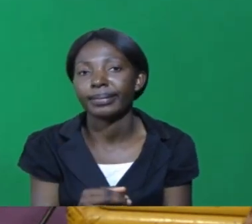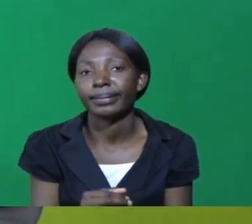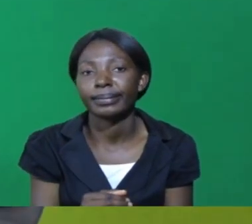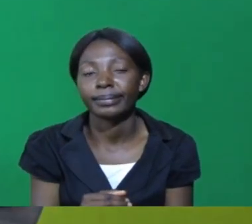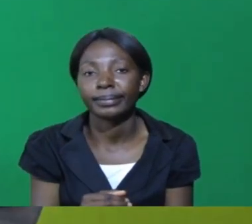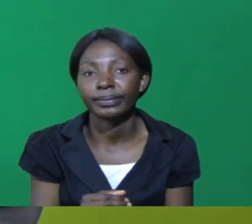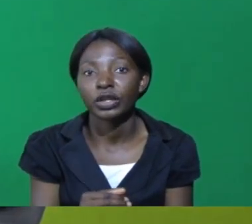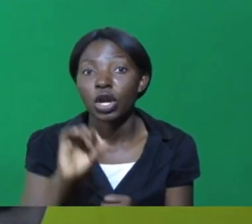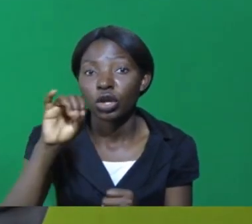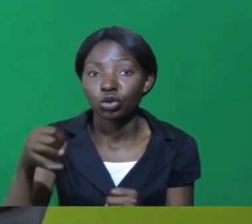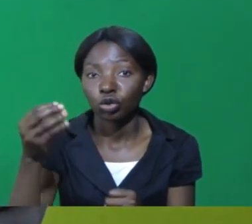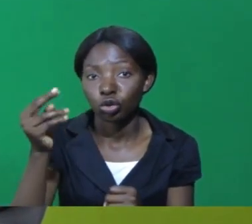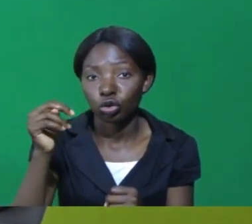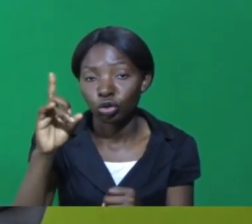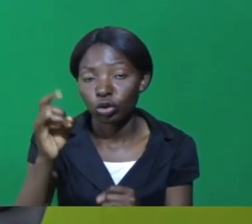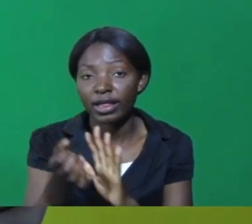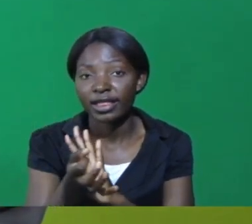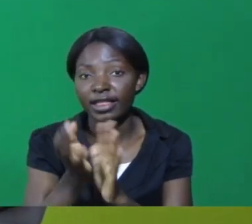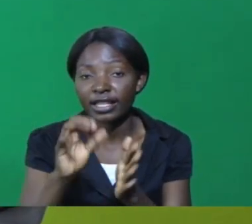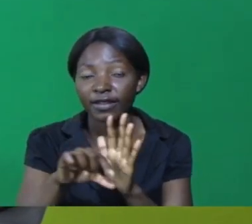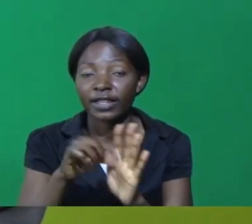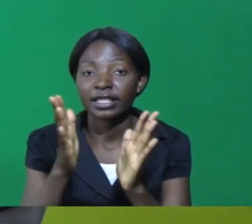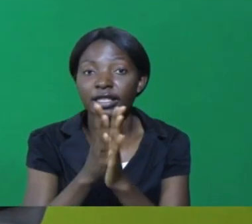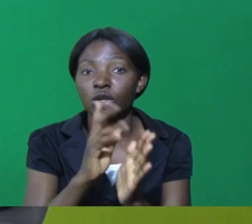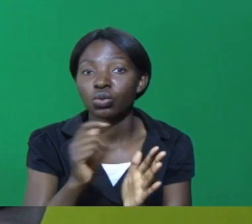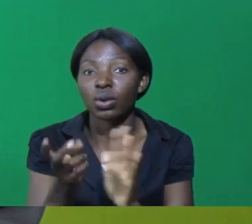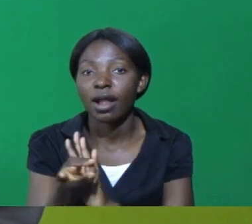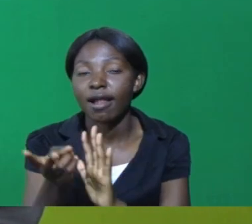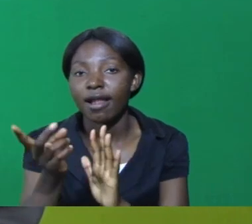Jesu. John 13 verse 10 na 11.